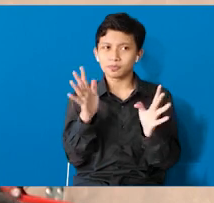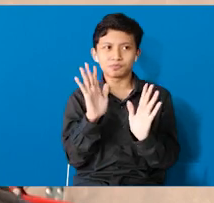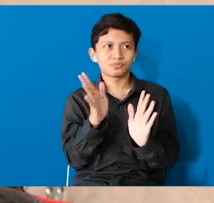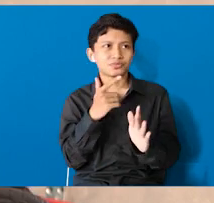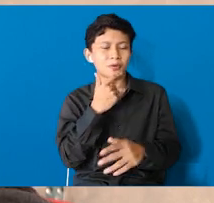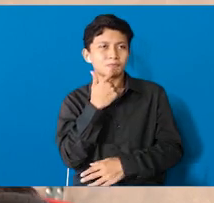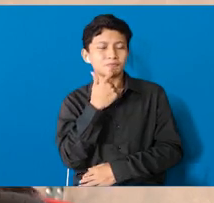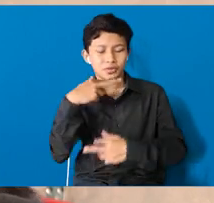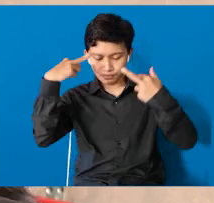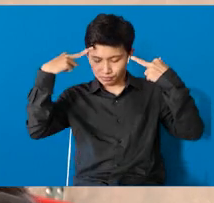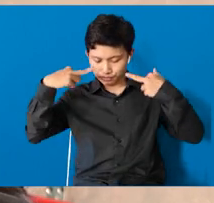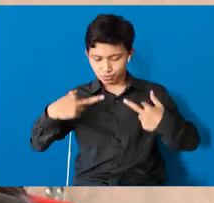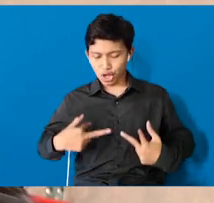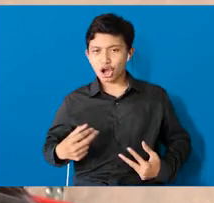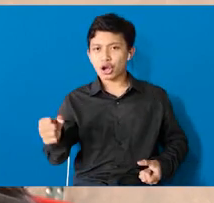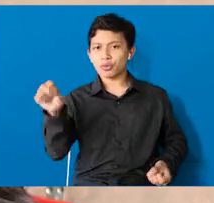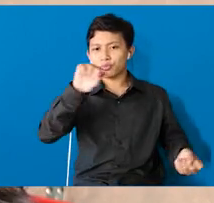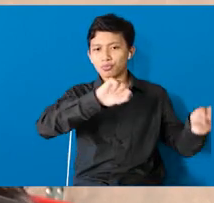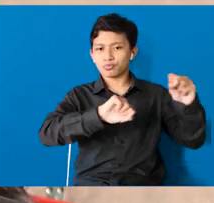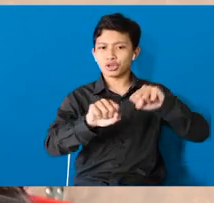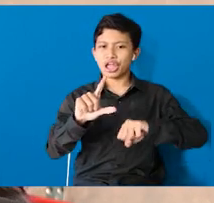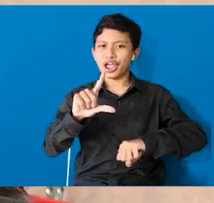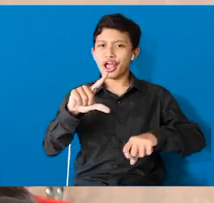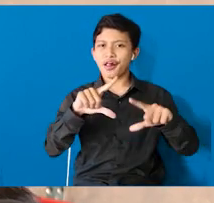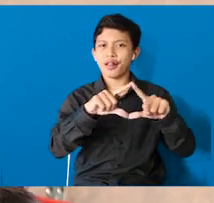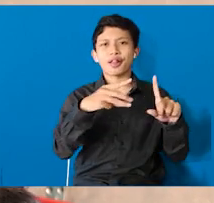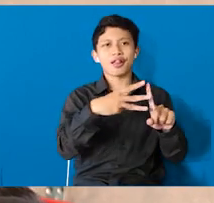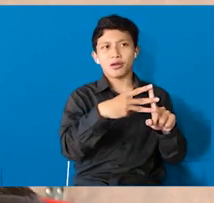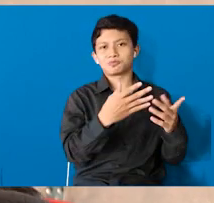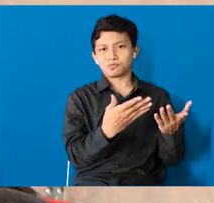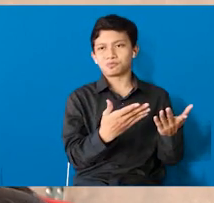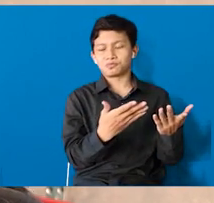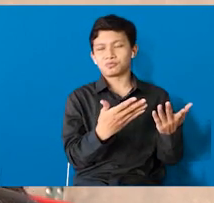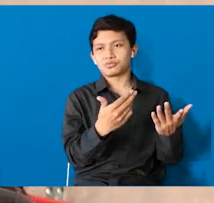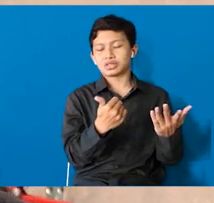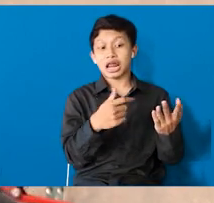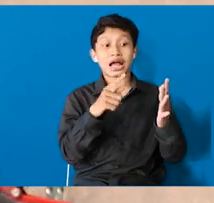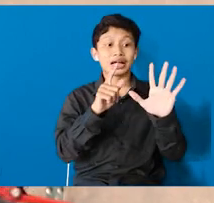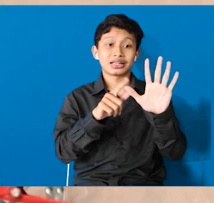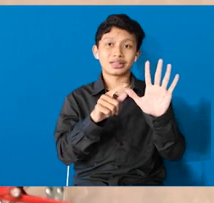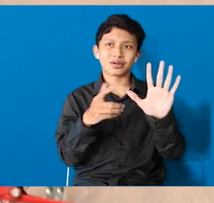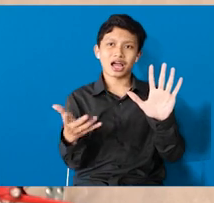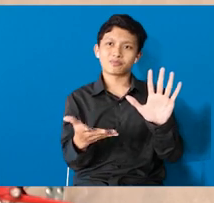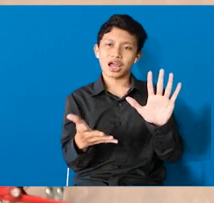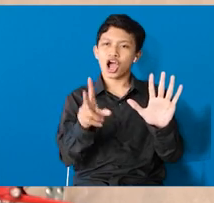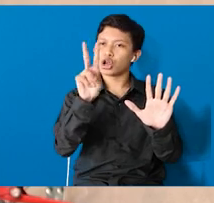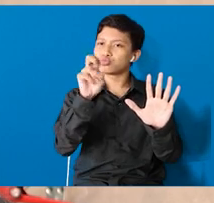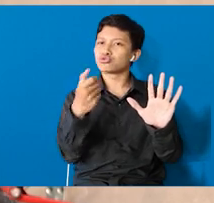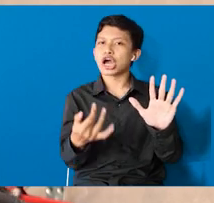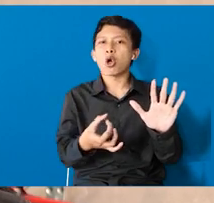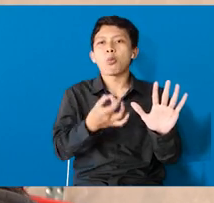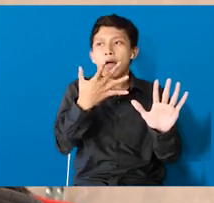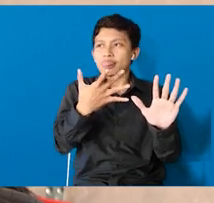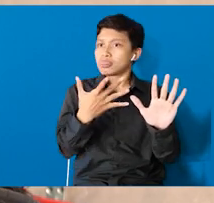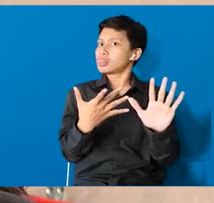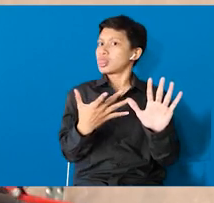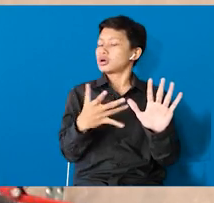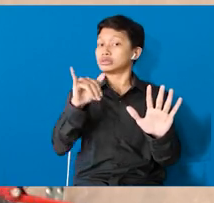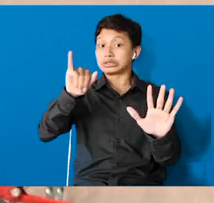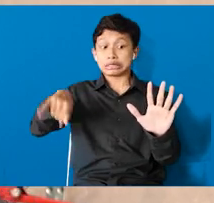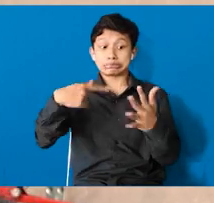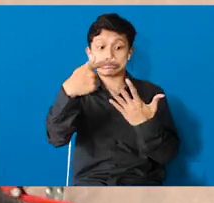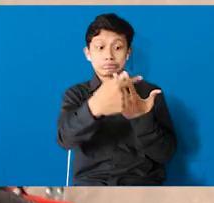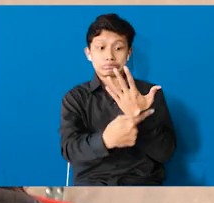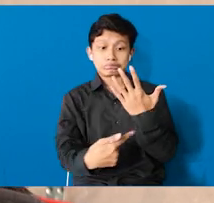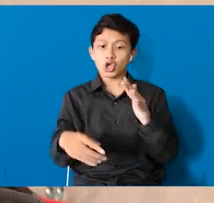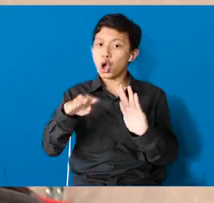lab, ada petugas yang melakukan pemeriksaan lab. Dan di meja kelima, jika dibutuhkan obat. Jika di